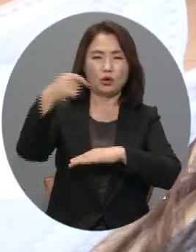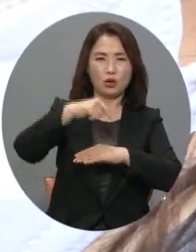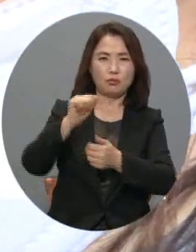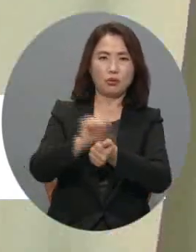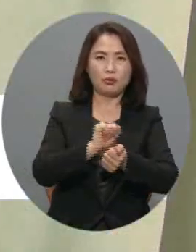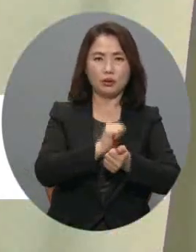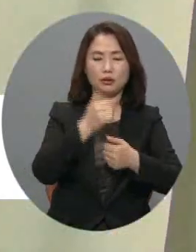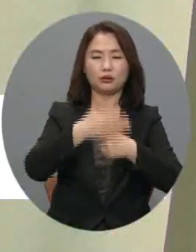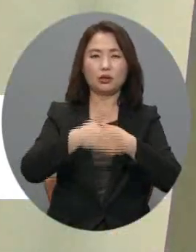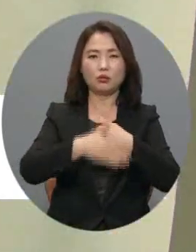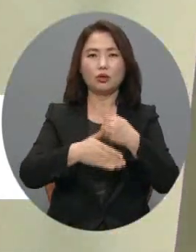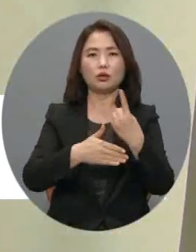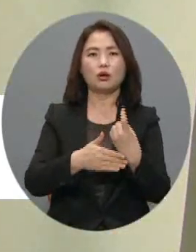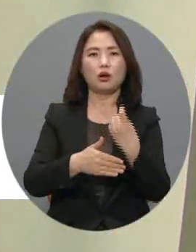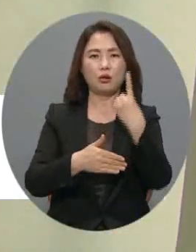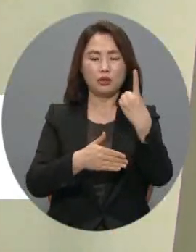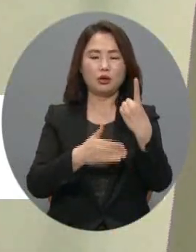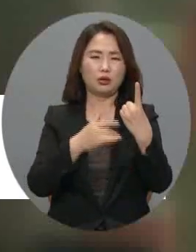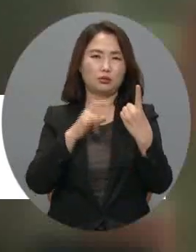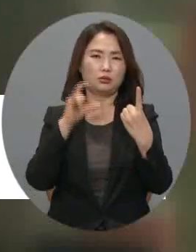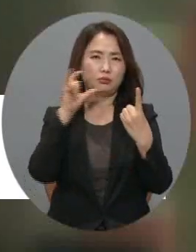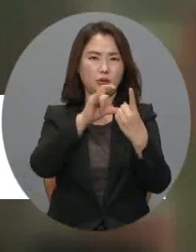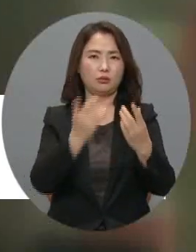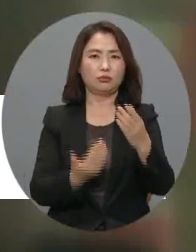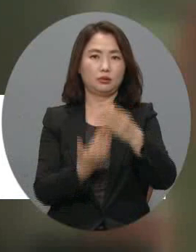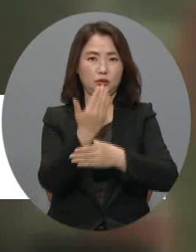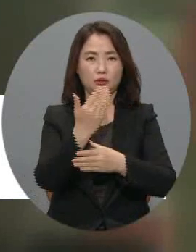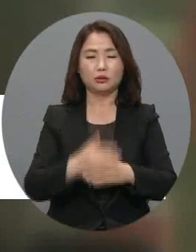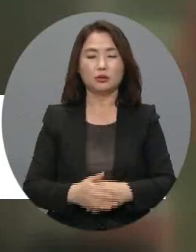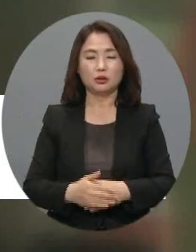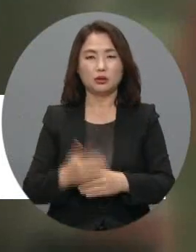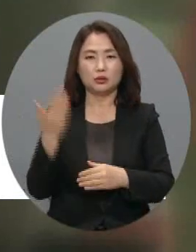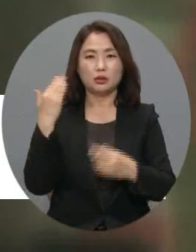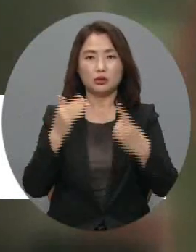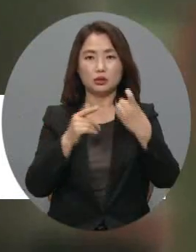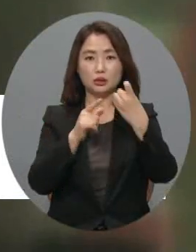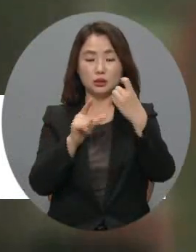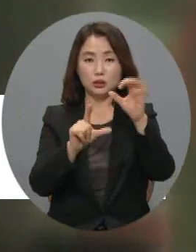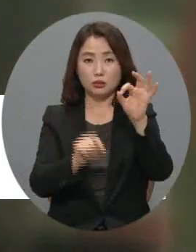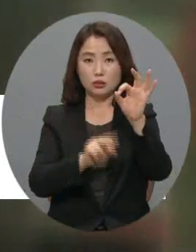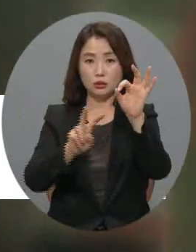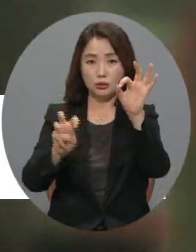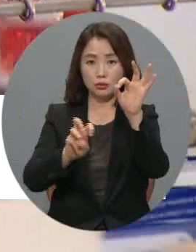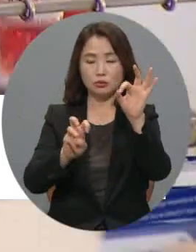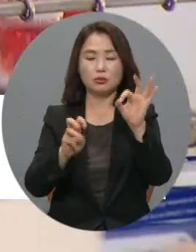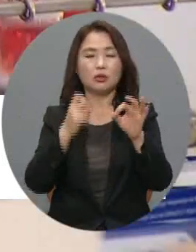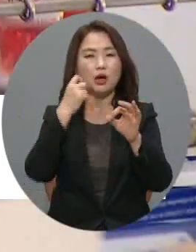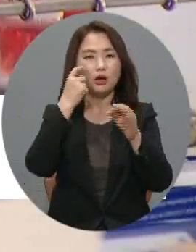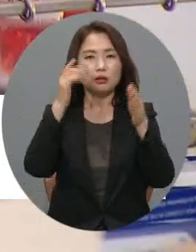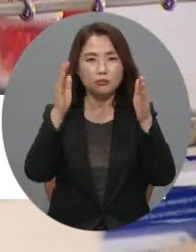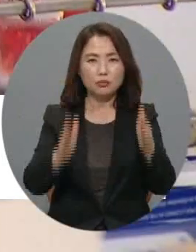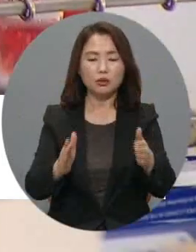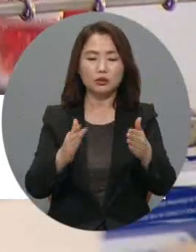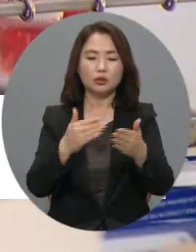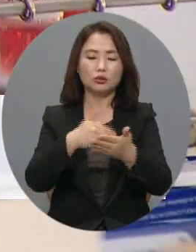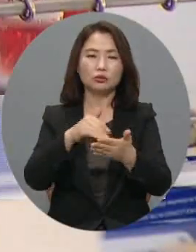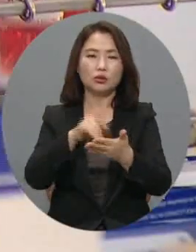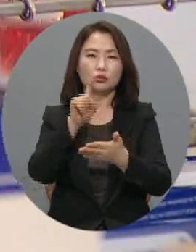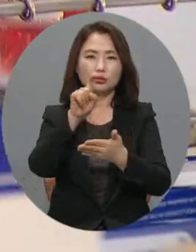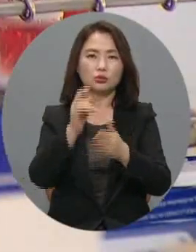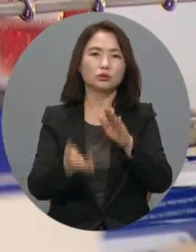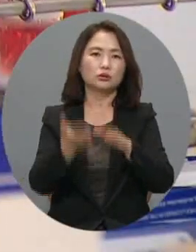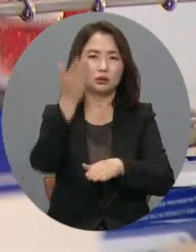대구에서 11명이 신규 확진 됐습니다 지난 10월 30일 이후 한 달 만에 두 자리 수의 환자가